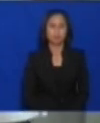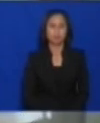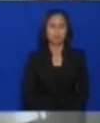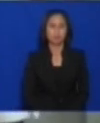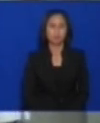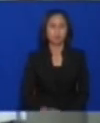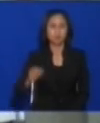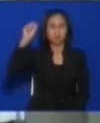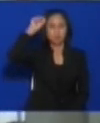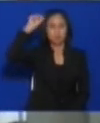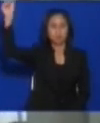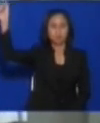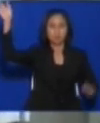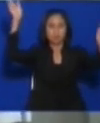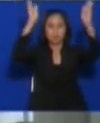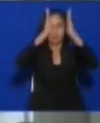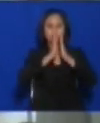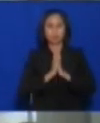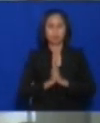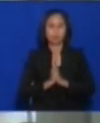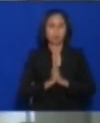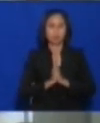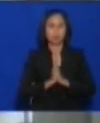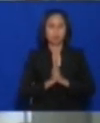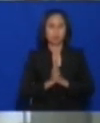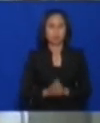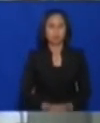Assalamualaikum warahmatullahi wabarakatuh